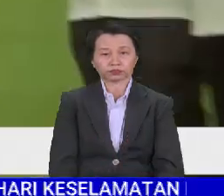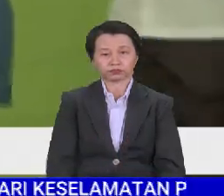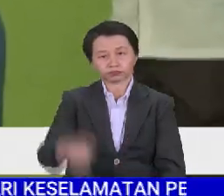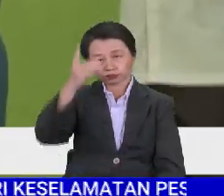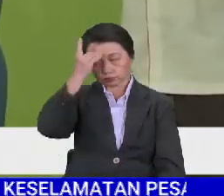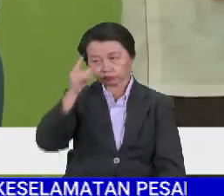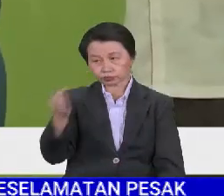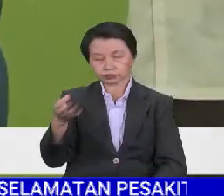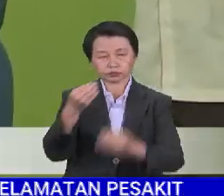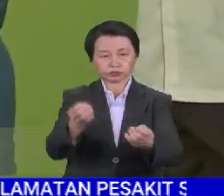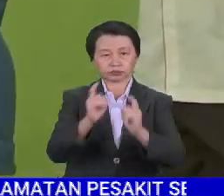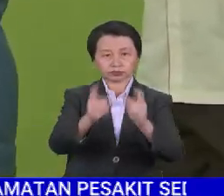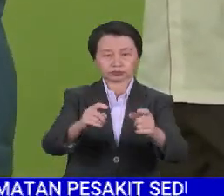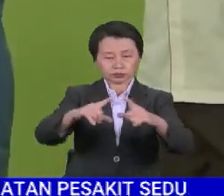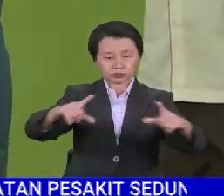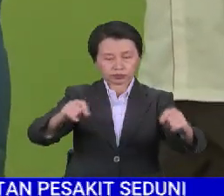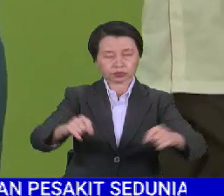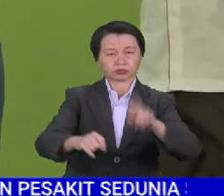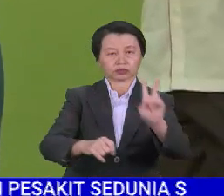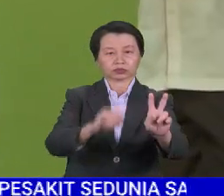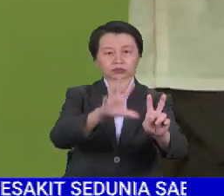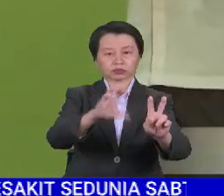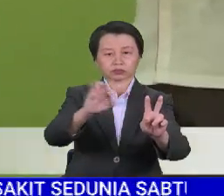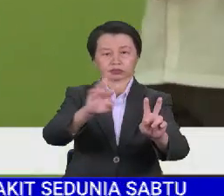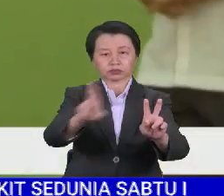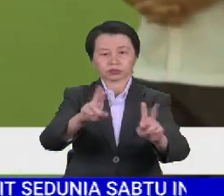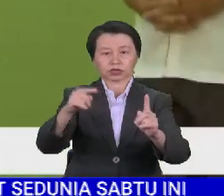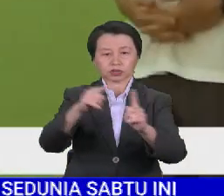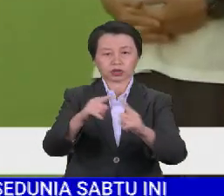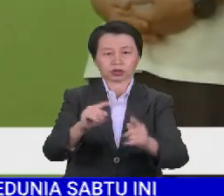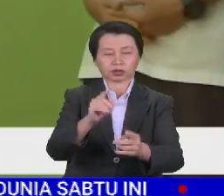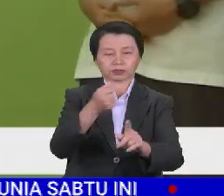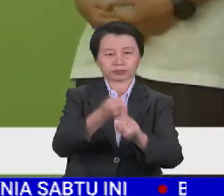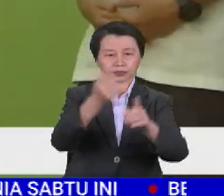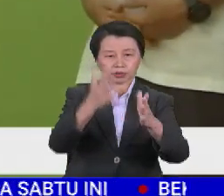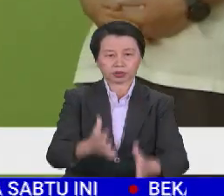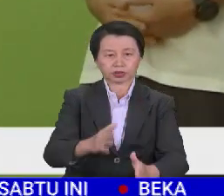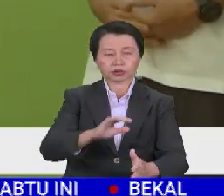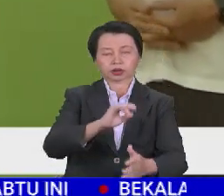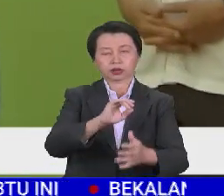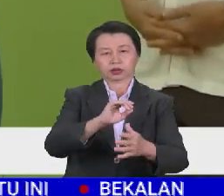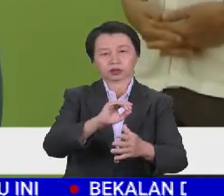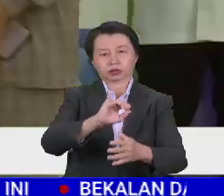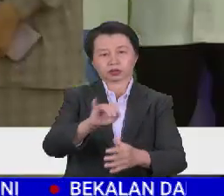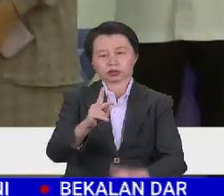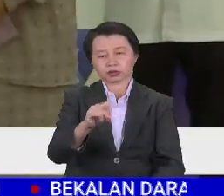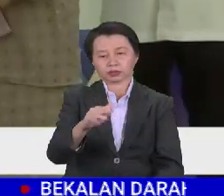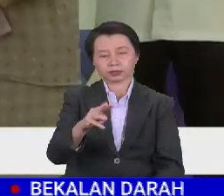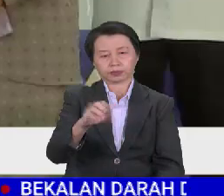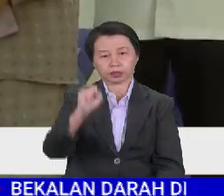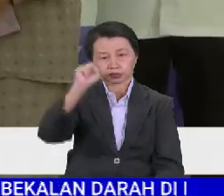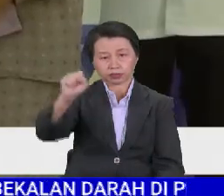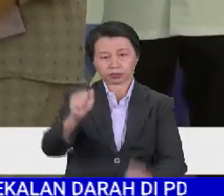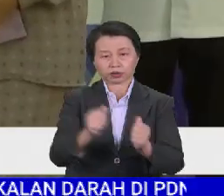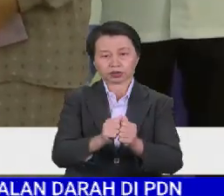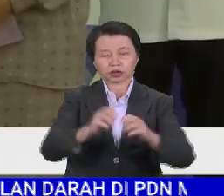menyampaikan replika check berjumlah 250.000 kepada bunga rajabatan kemajuan masyarakat ke masaba bersama